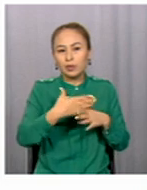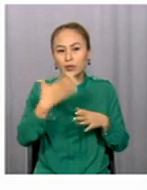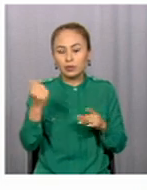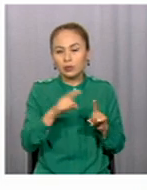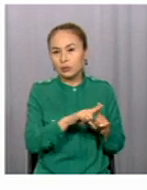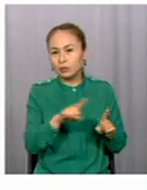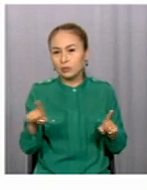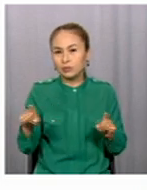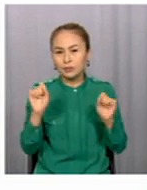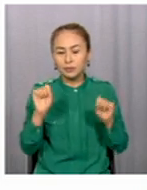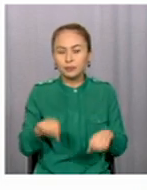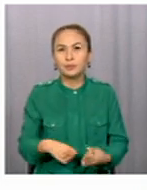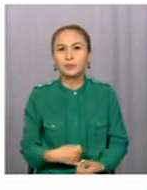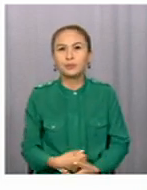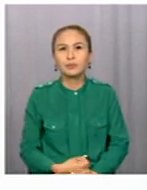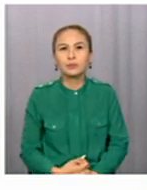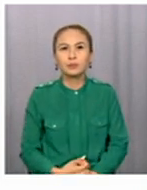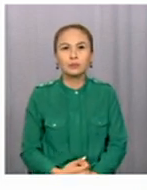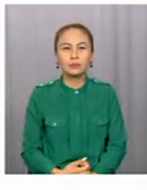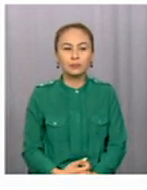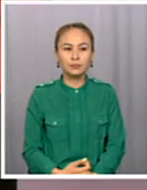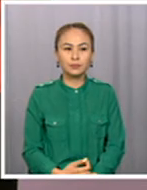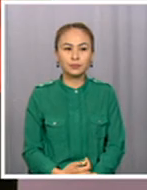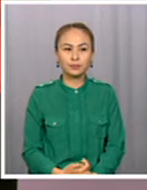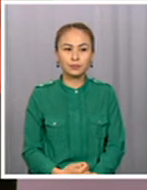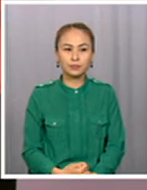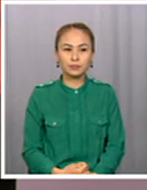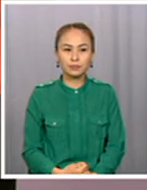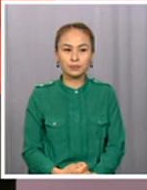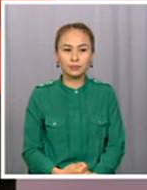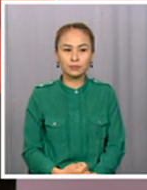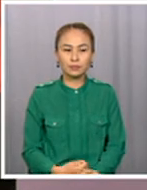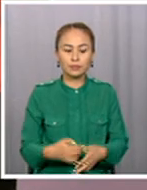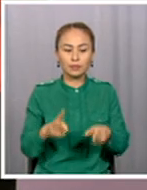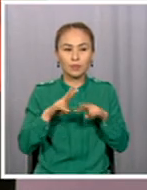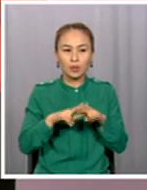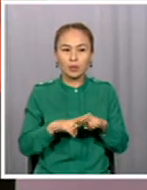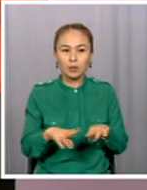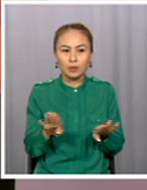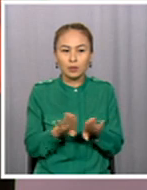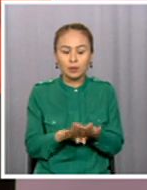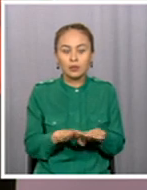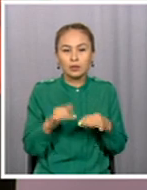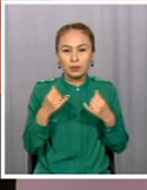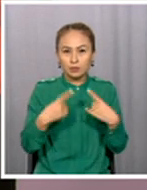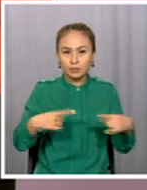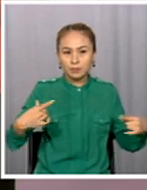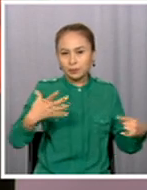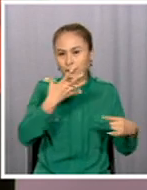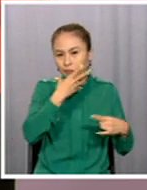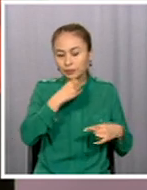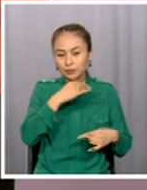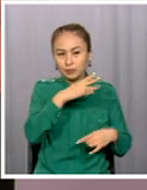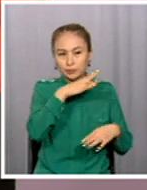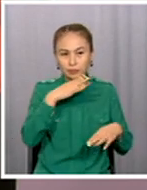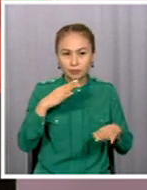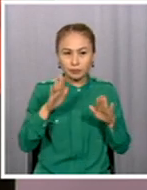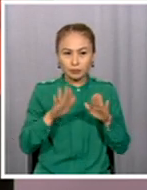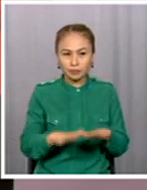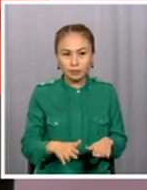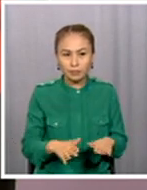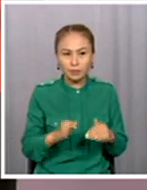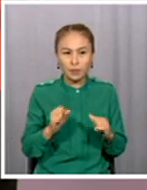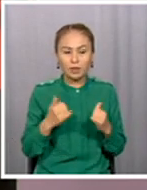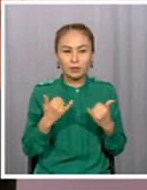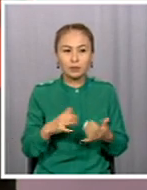сауда ойын-сауық кешеніне дейін созылады. Елордамызда бұдан да басқа көрікті жерлер жетерлік. Ал